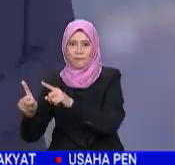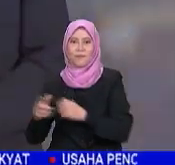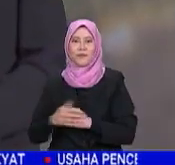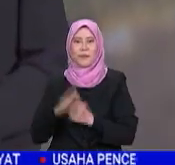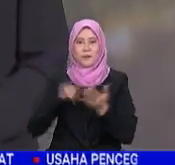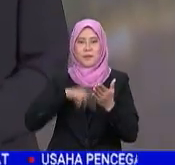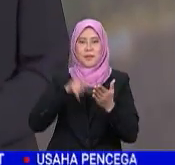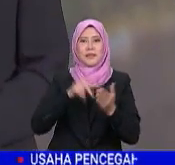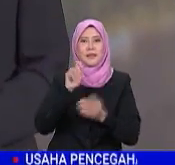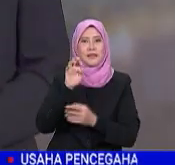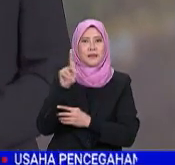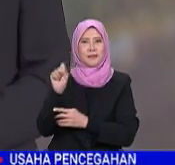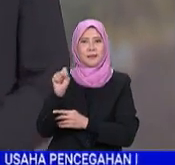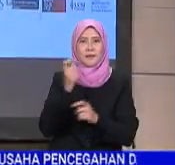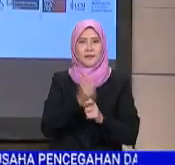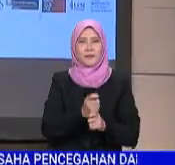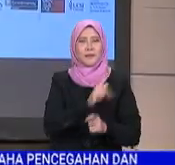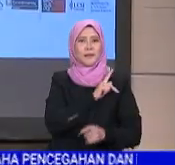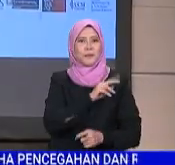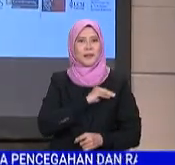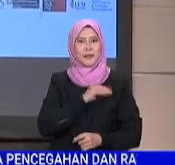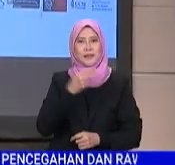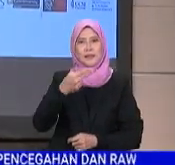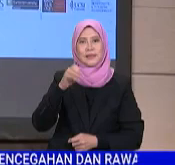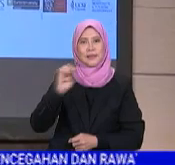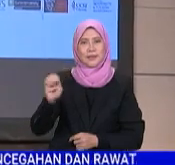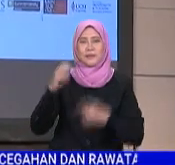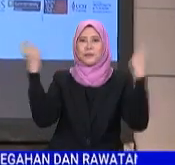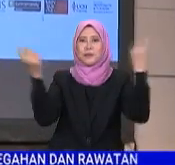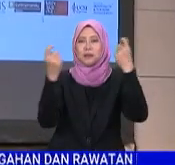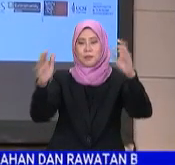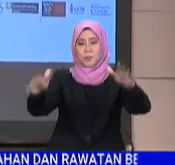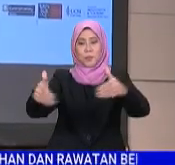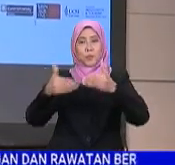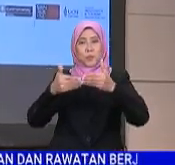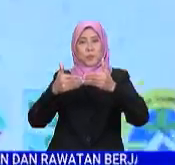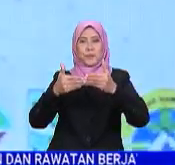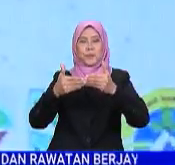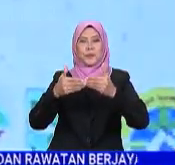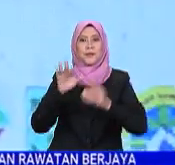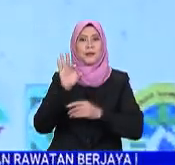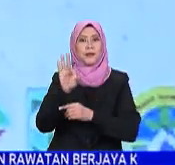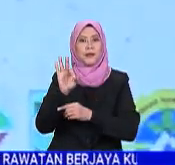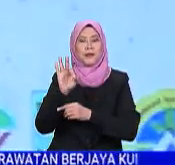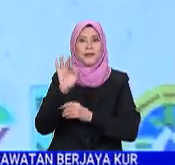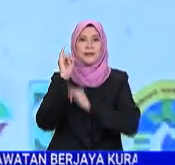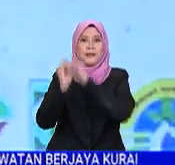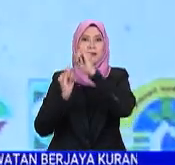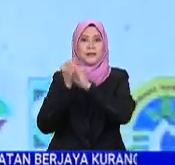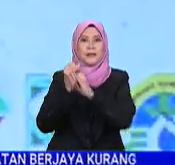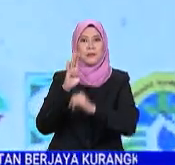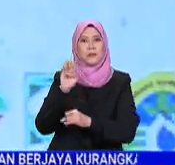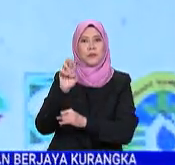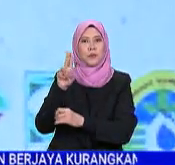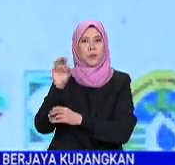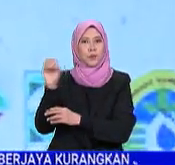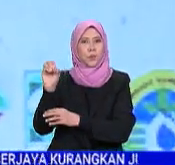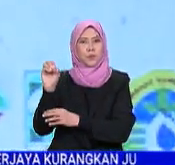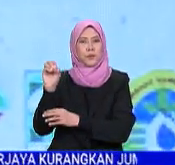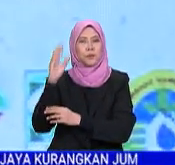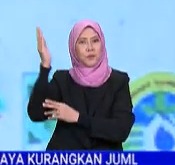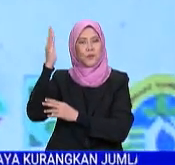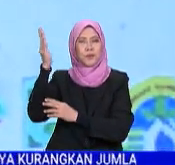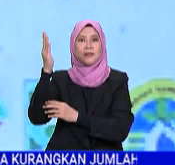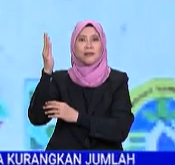dibaca oleh Siti Usaha tetap kementriannya Kijang keep ada majelis penutupan The Nine International Borneo progress 2016